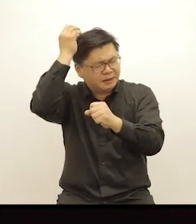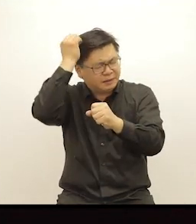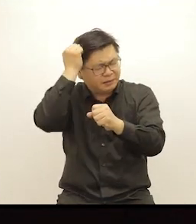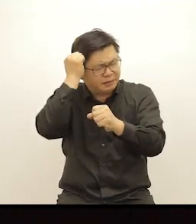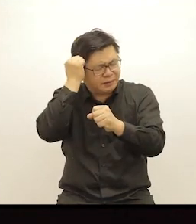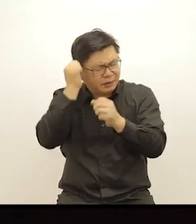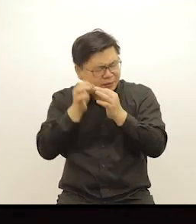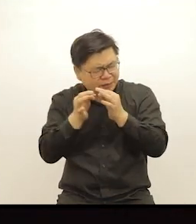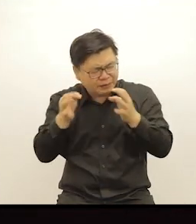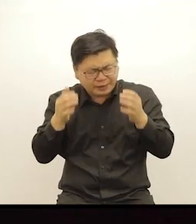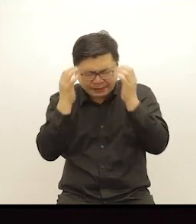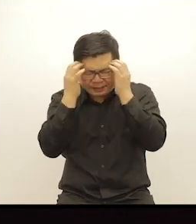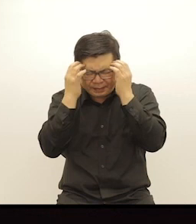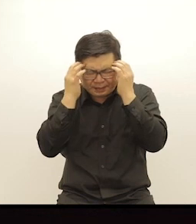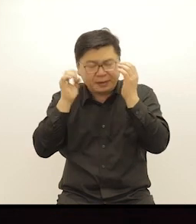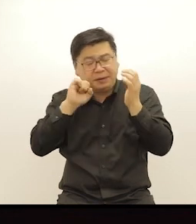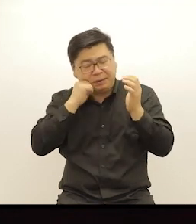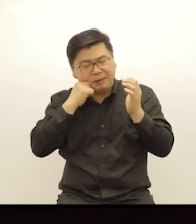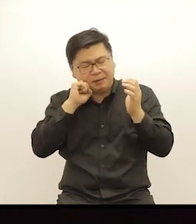제가